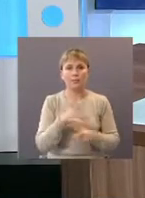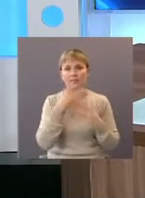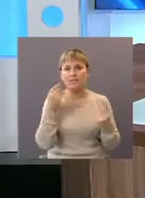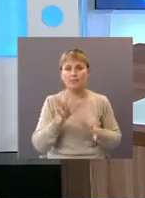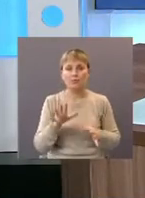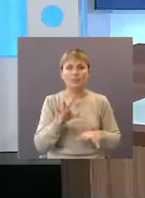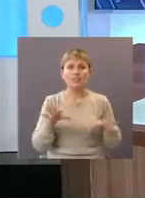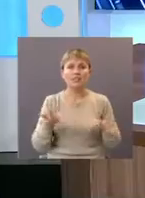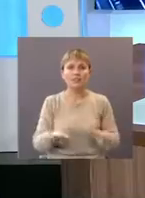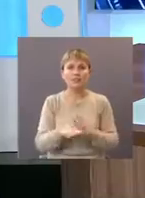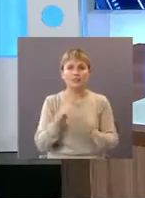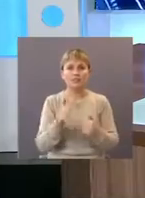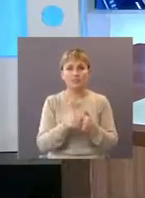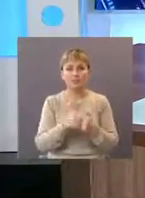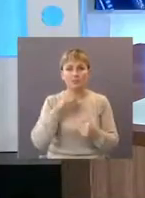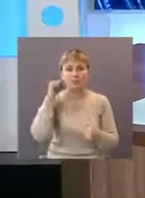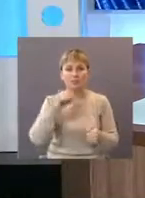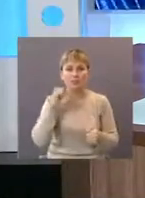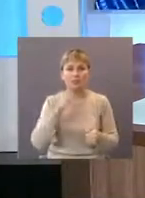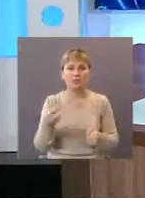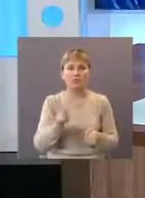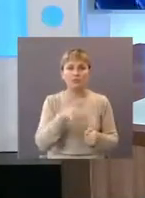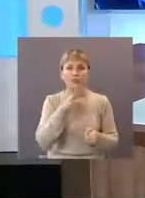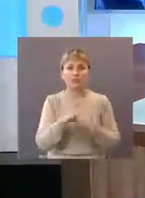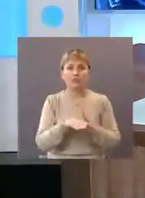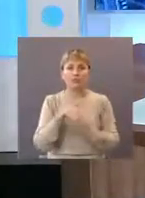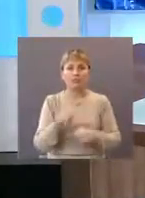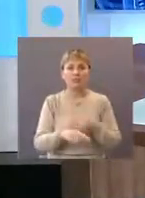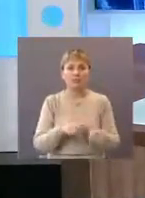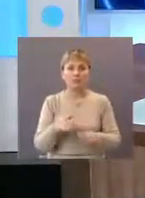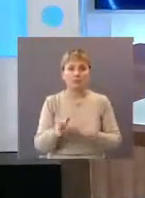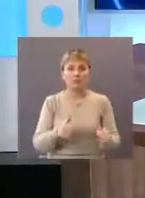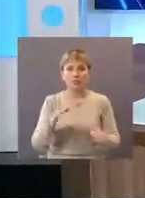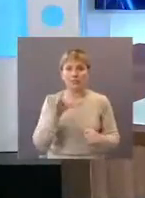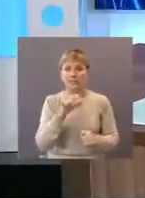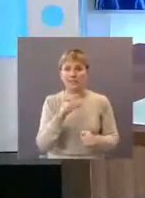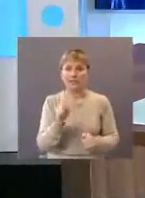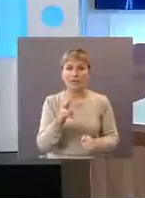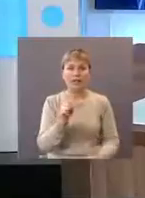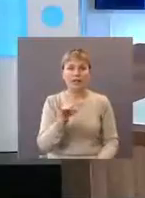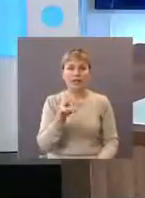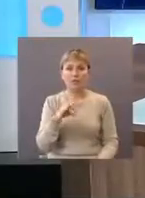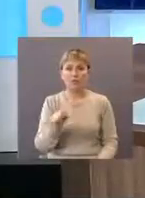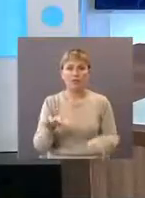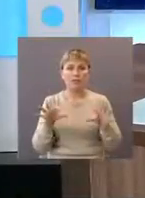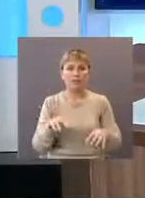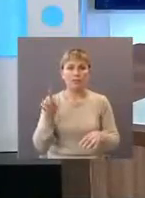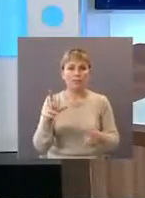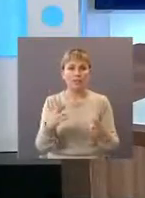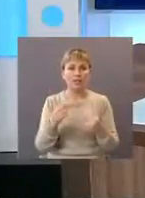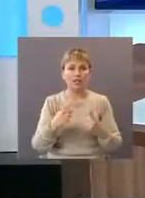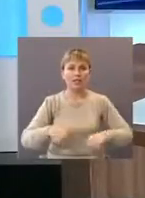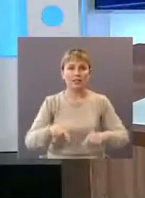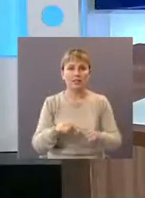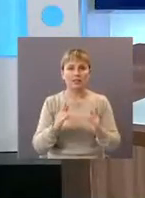про президентские выборы в соседнем Узбекистане. Пришло время выбрать следующего после Ислама Каримова лидера. Там нам обещают